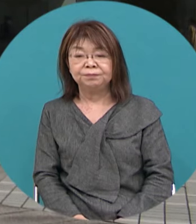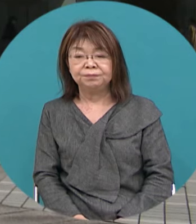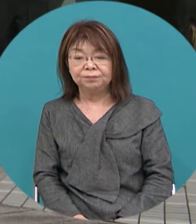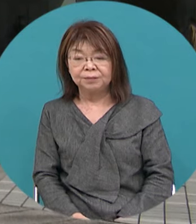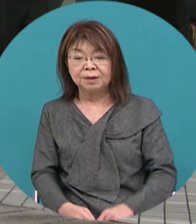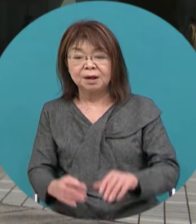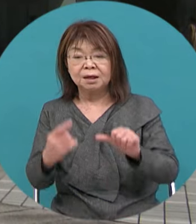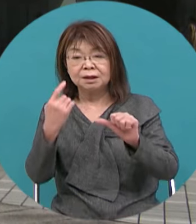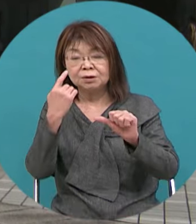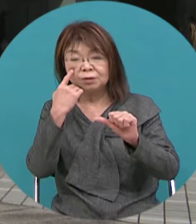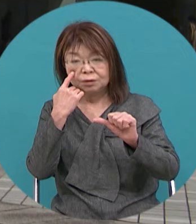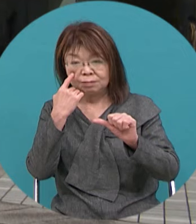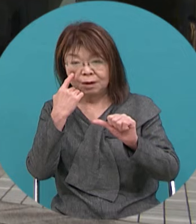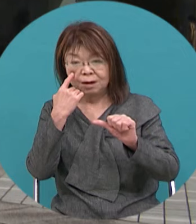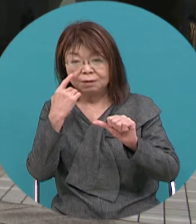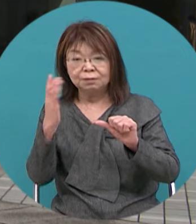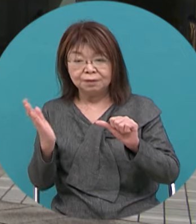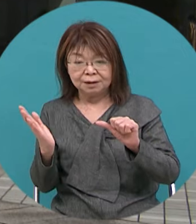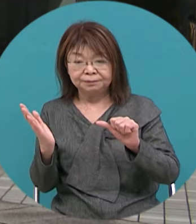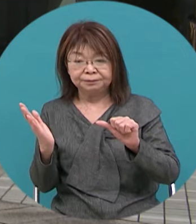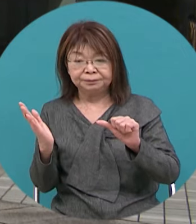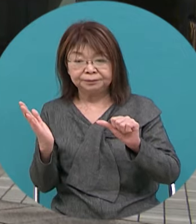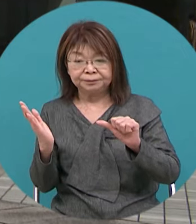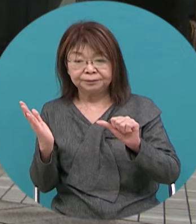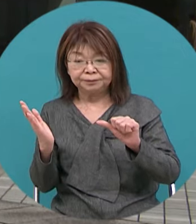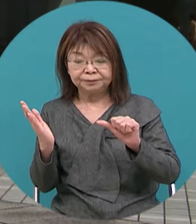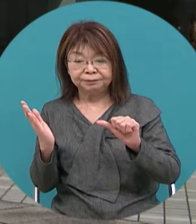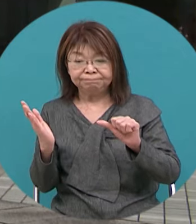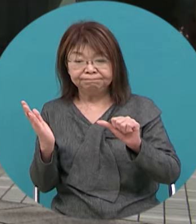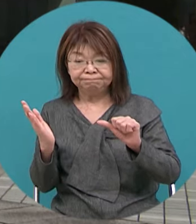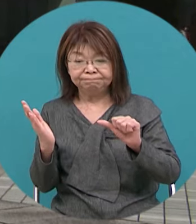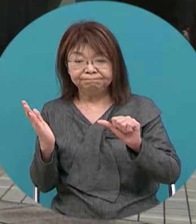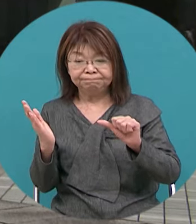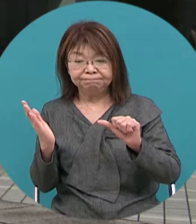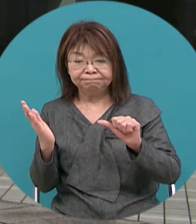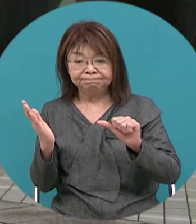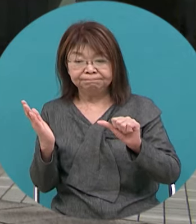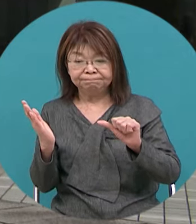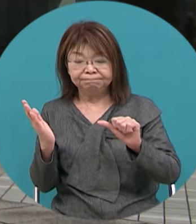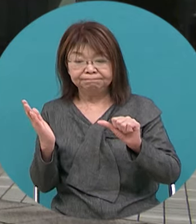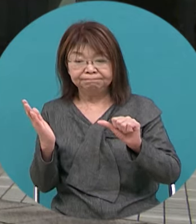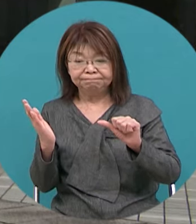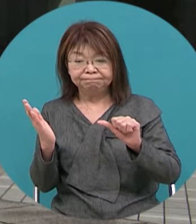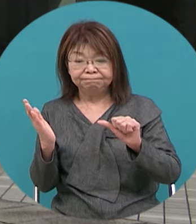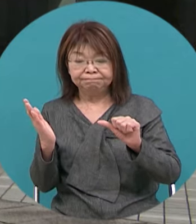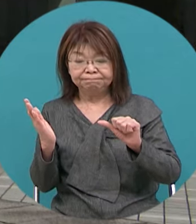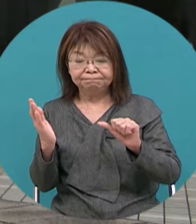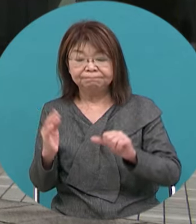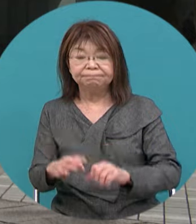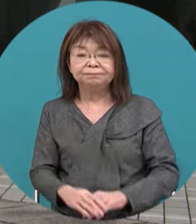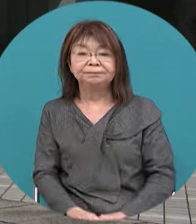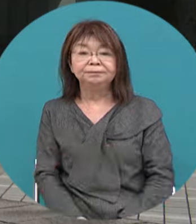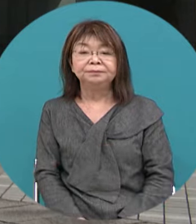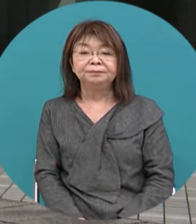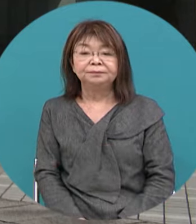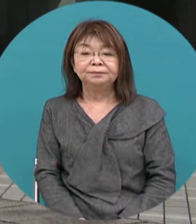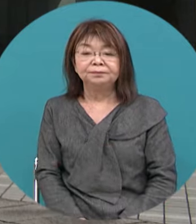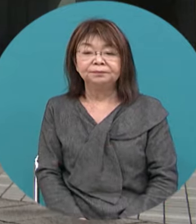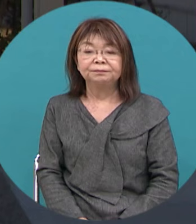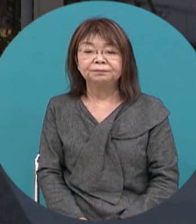5つ目の重点施策は、ゼロカーボンシティの実現に向けた取り組みと産業基盤の強化です。